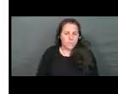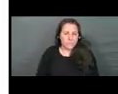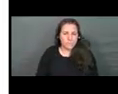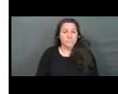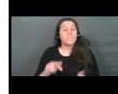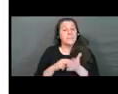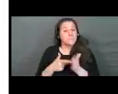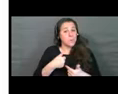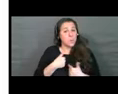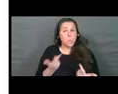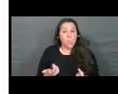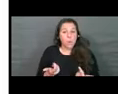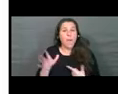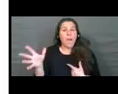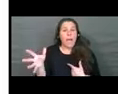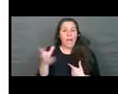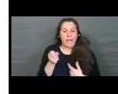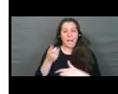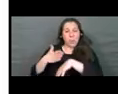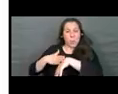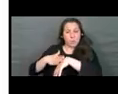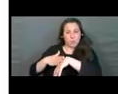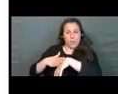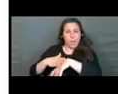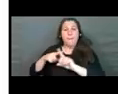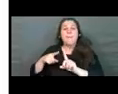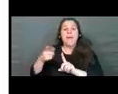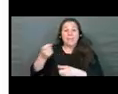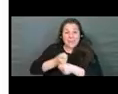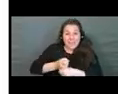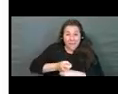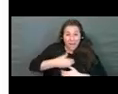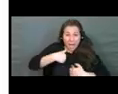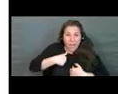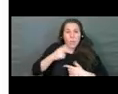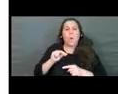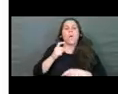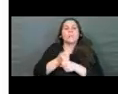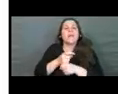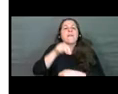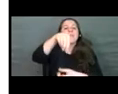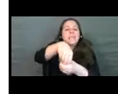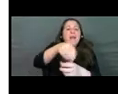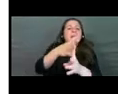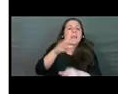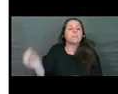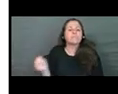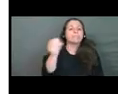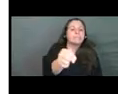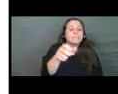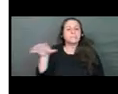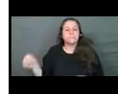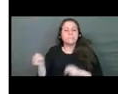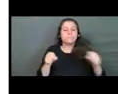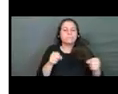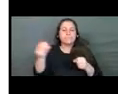des clients. Donc, c'est vraiment, il faut le regarder comme toute la notion de comment est-ce qu'on les aide à travailler. Ben, ils ont tous des contextes différents parce qu'ils